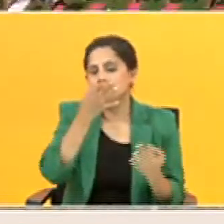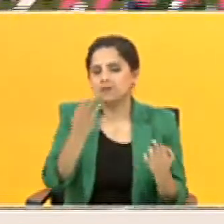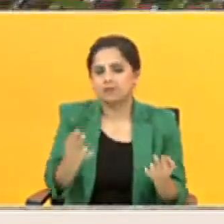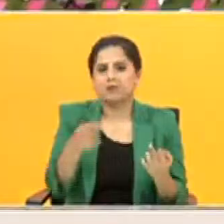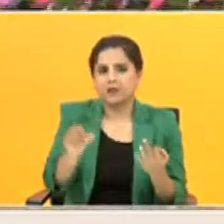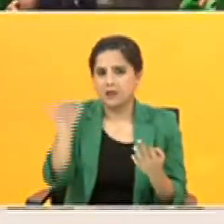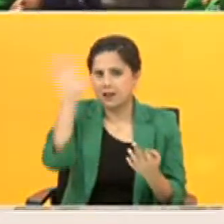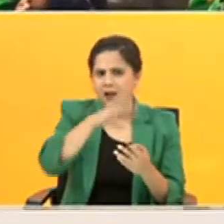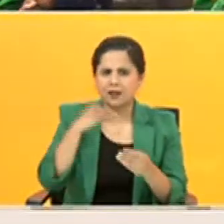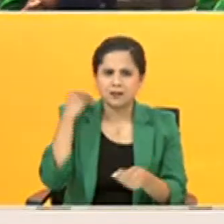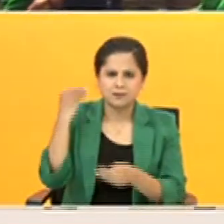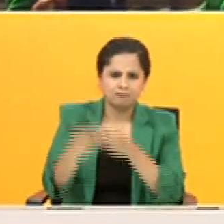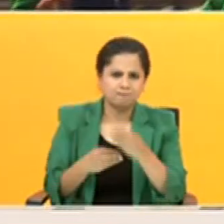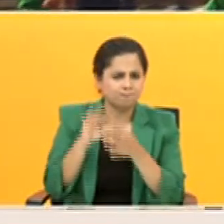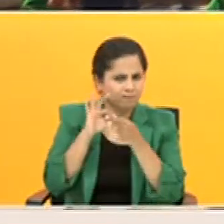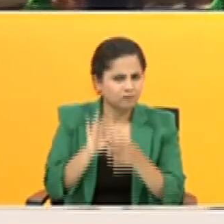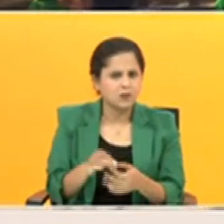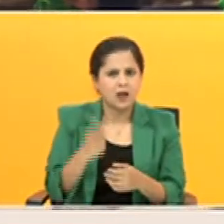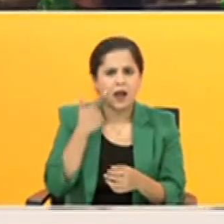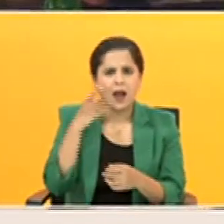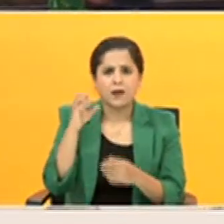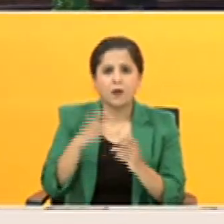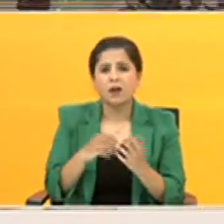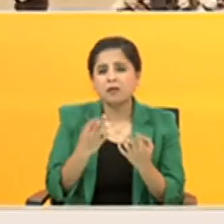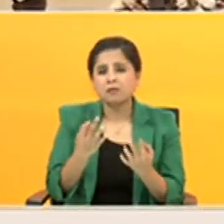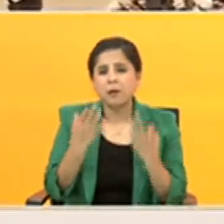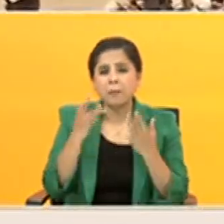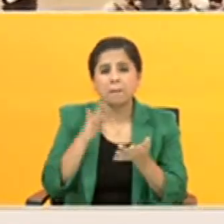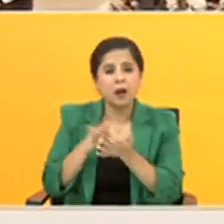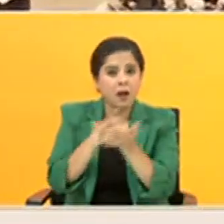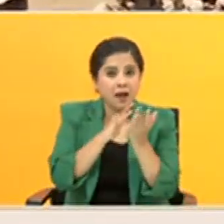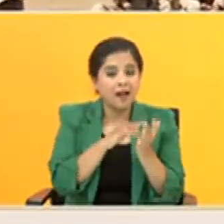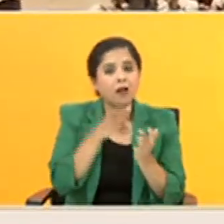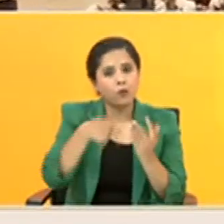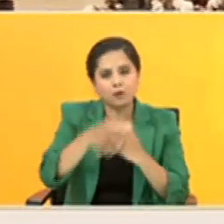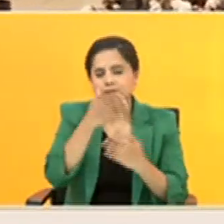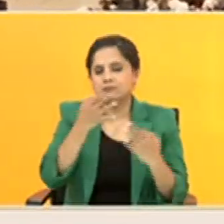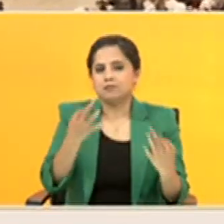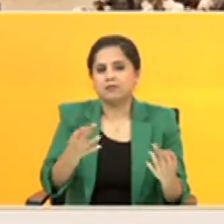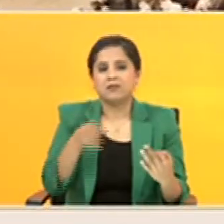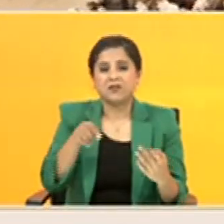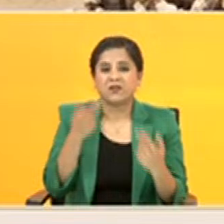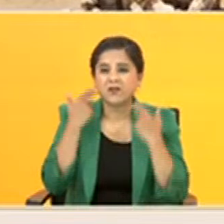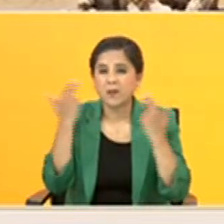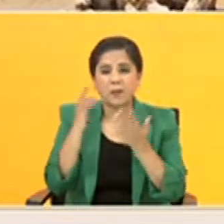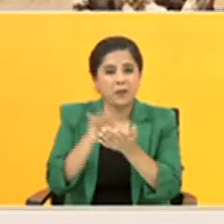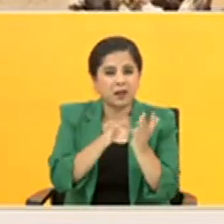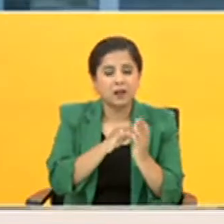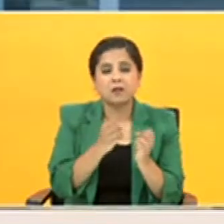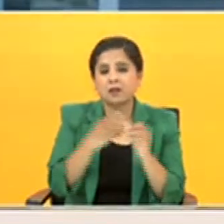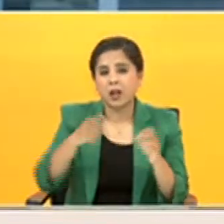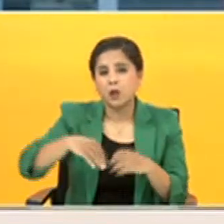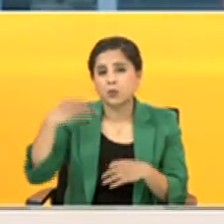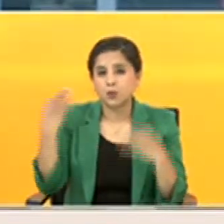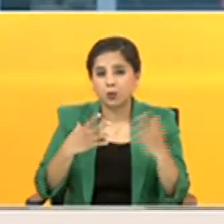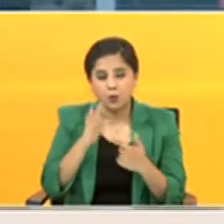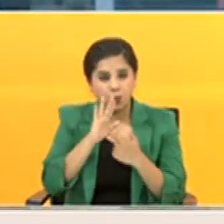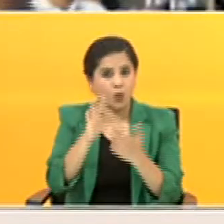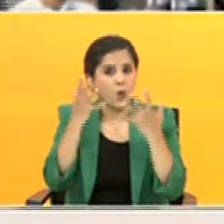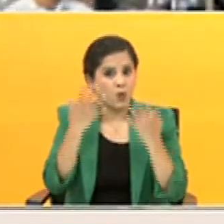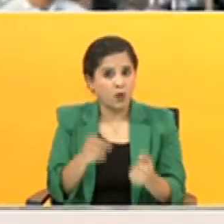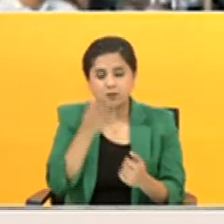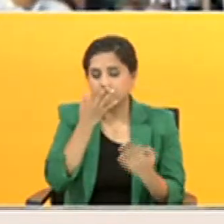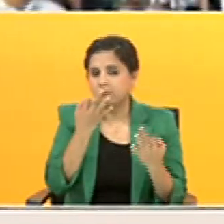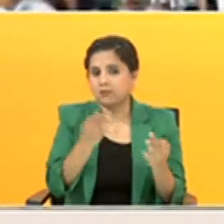देश की विरासत से जुड़ी आइकॉनिक प्लेसेस पर योग करने वाले हैं। कई युवाओं ने नए रिकॉर्ड बनाने और